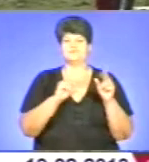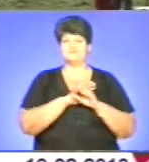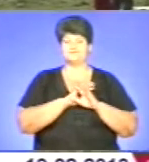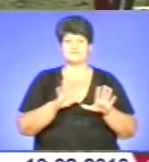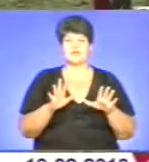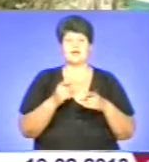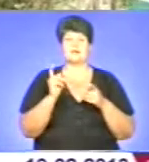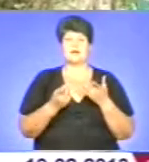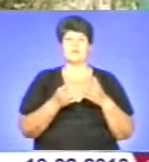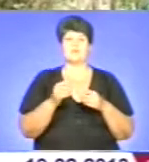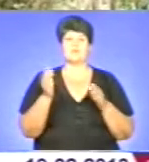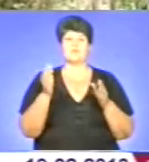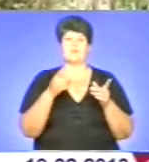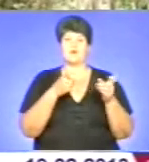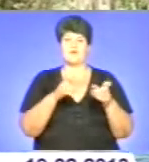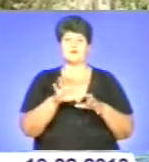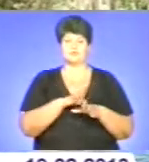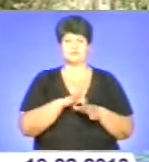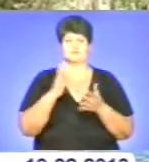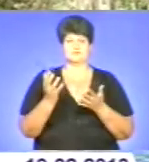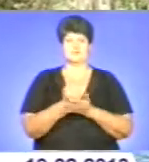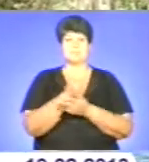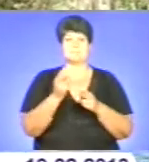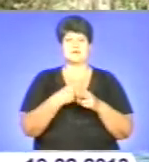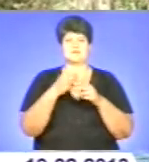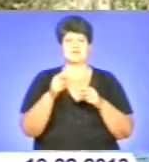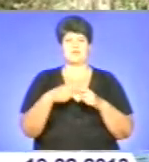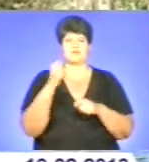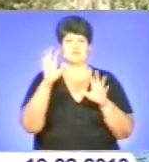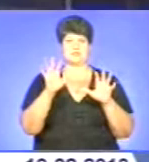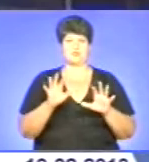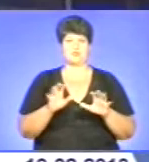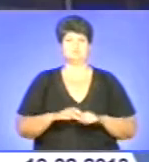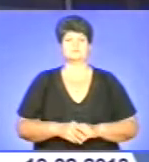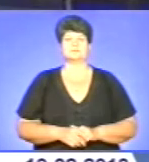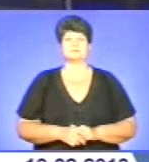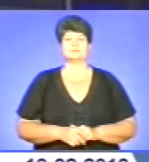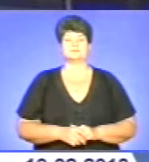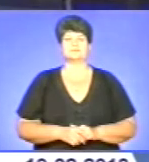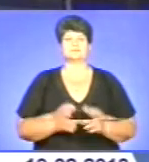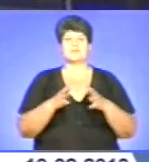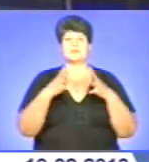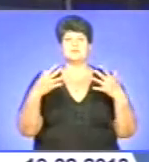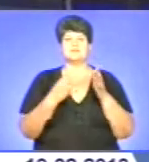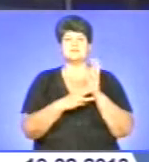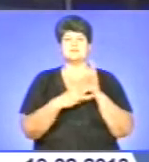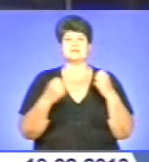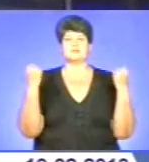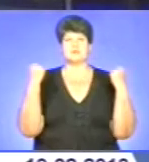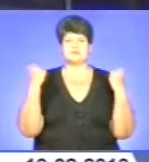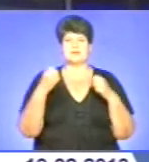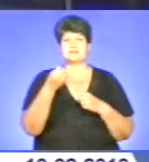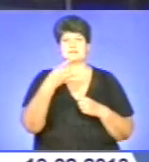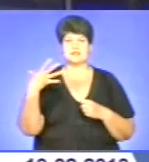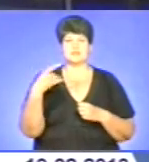сезону полювання відбулося вдало і без порушень закону понад 80 спортсменів з 15